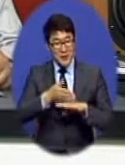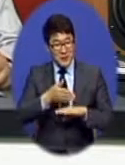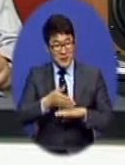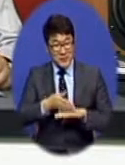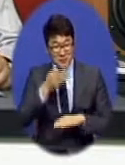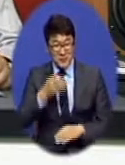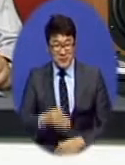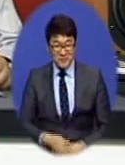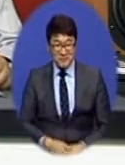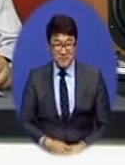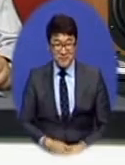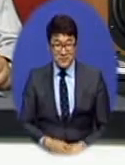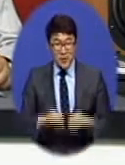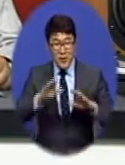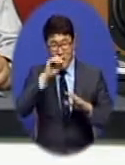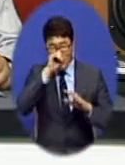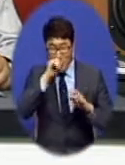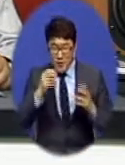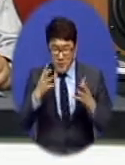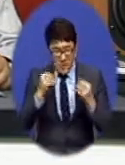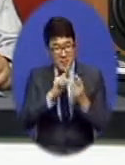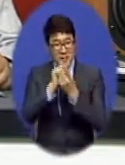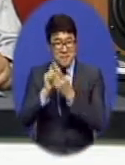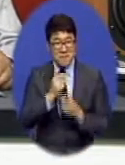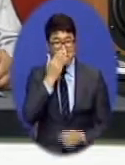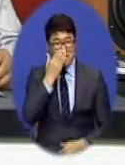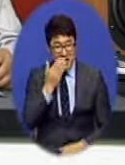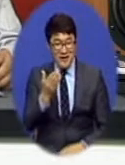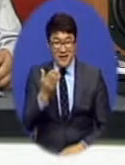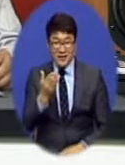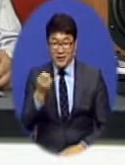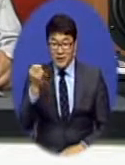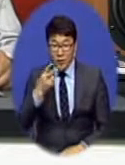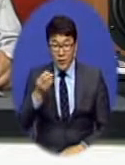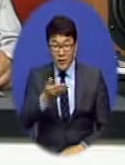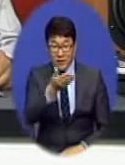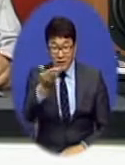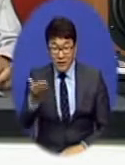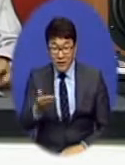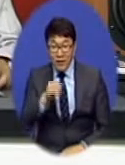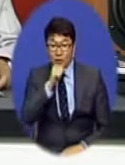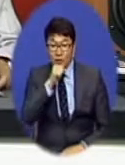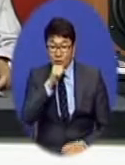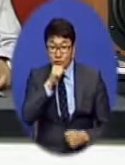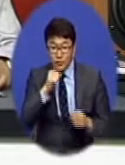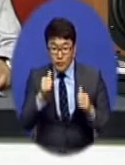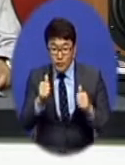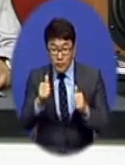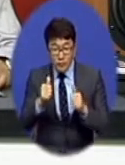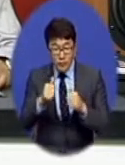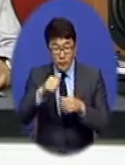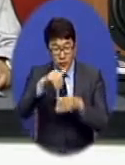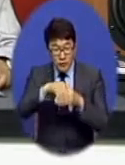감사합니다. 송영국님. 예, 감사합니다. 좋은 일 많이 있을 거예요. 저희, 그리고 이렇게 시청자 참여 생긴 거 아시죠? 시청자